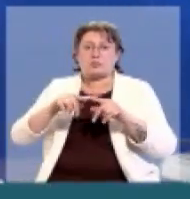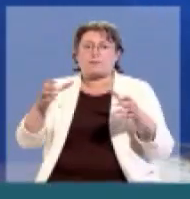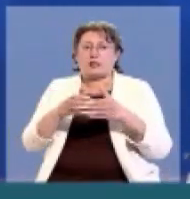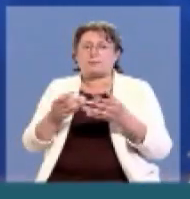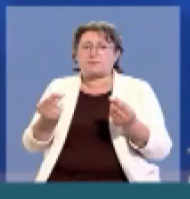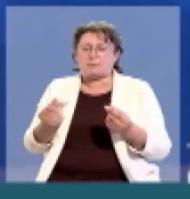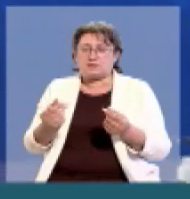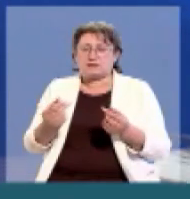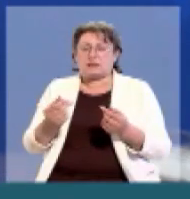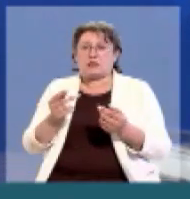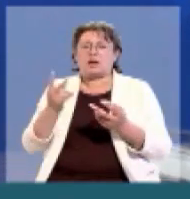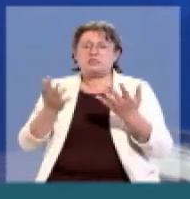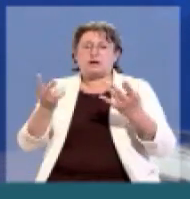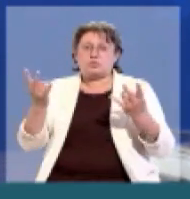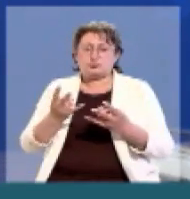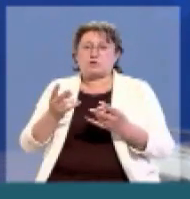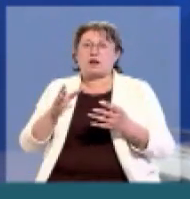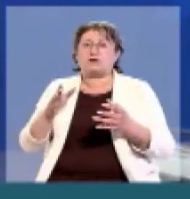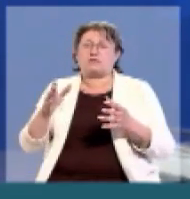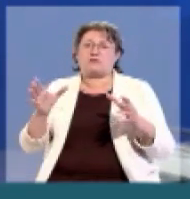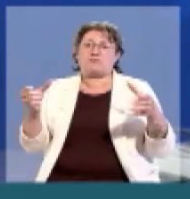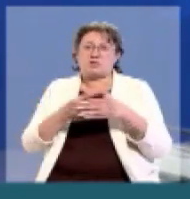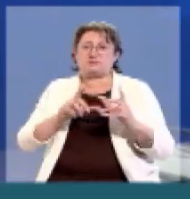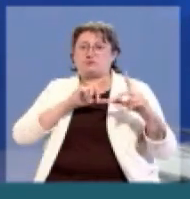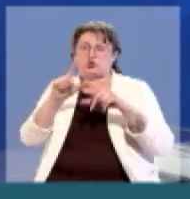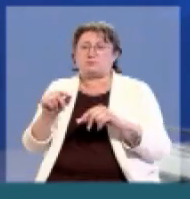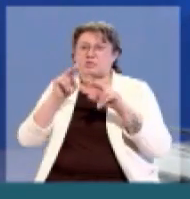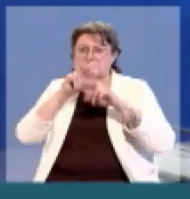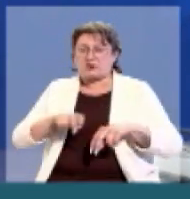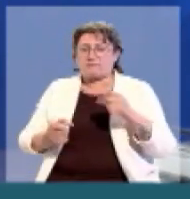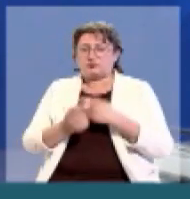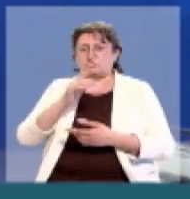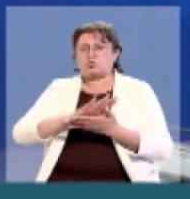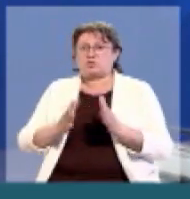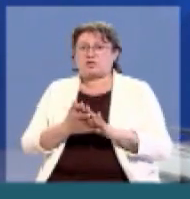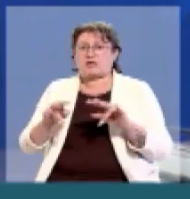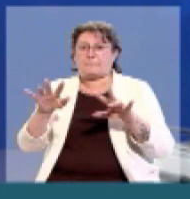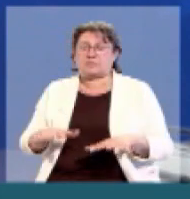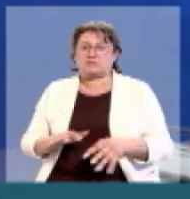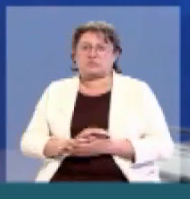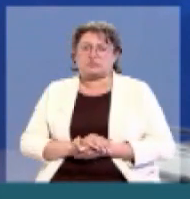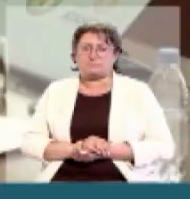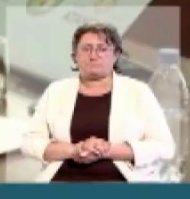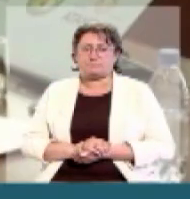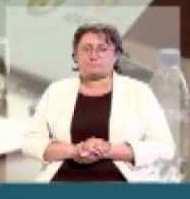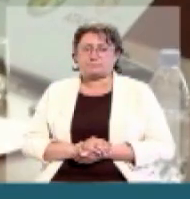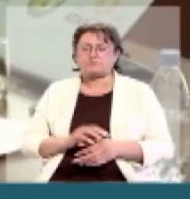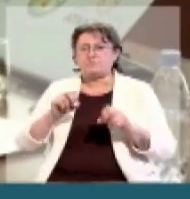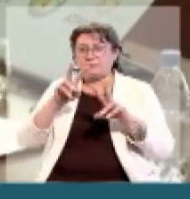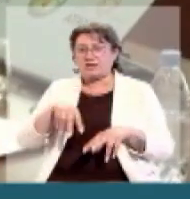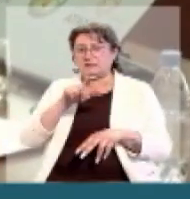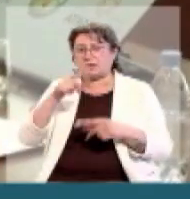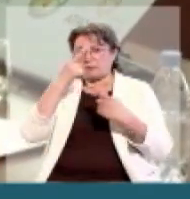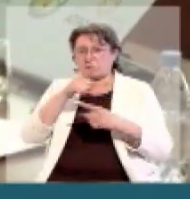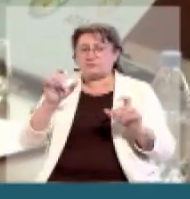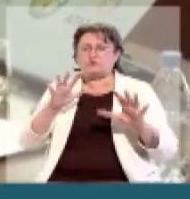палату предпринимателей. При необходимости коллективно выезжаем для рассмотрения возникшей ситуации на месте. Специалисты